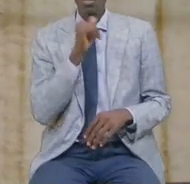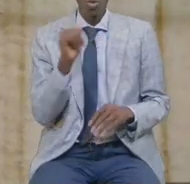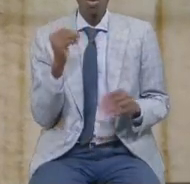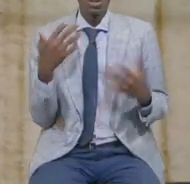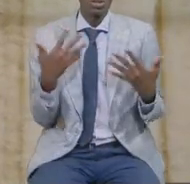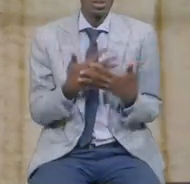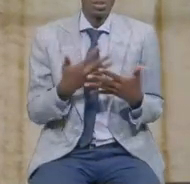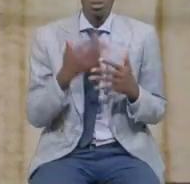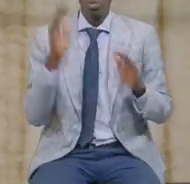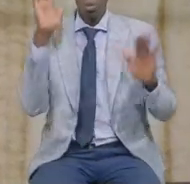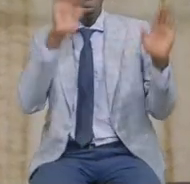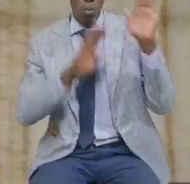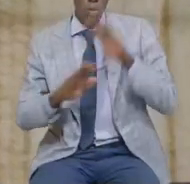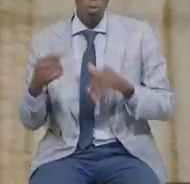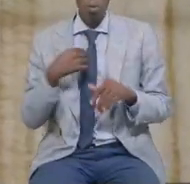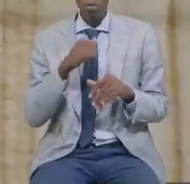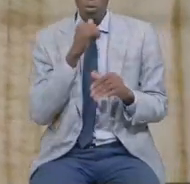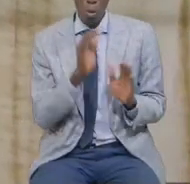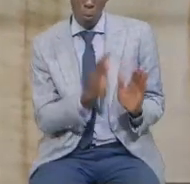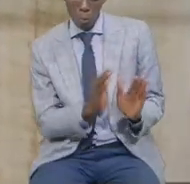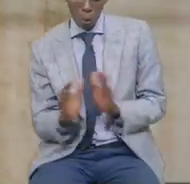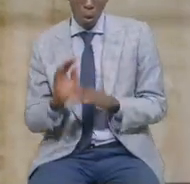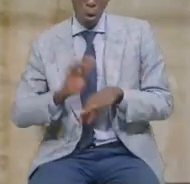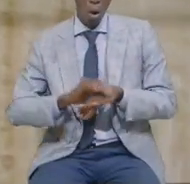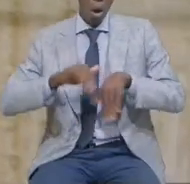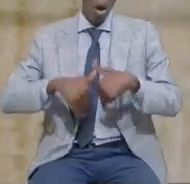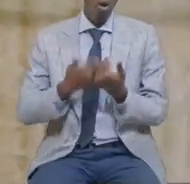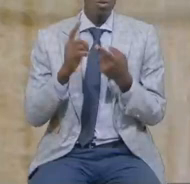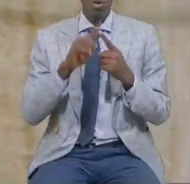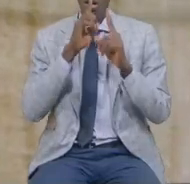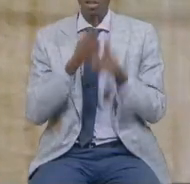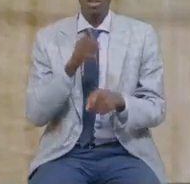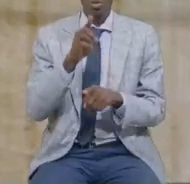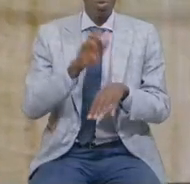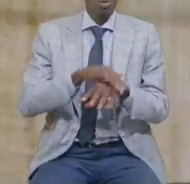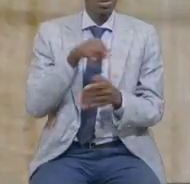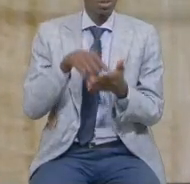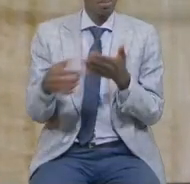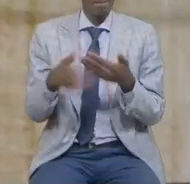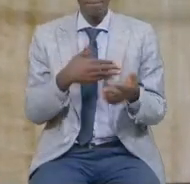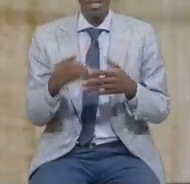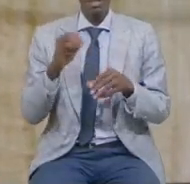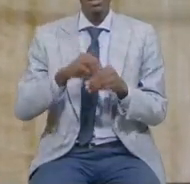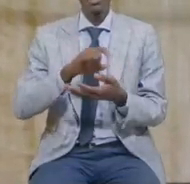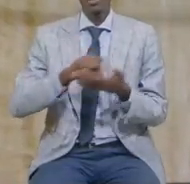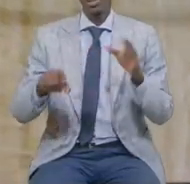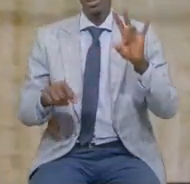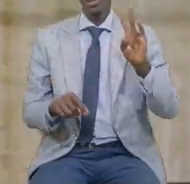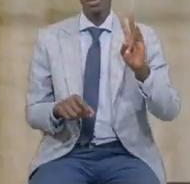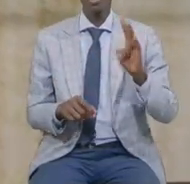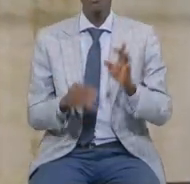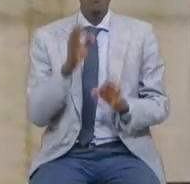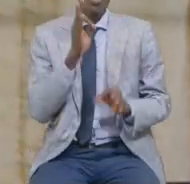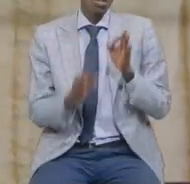ne sommes pas chagrinés, ne sommes pas blessés, ne sommes pas tristes, n'avons pas besoin de te répondre là-dessus.